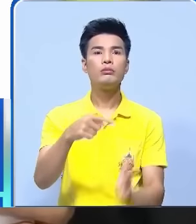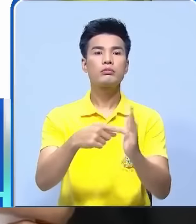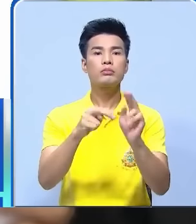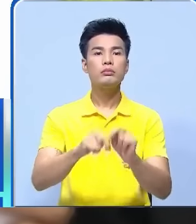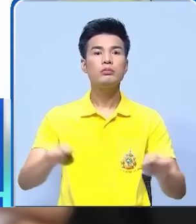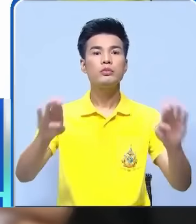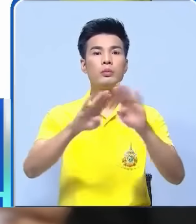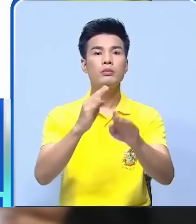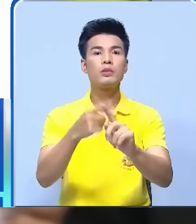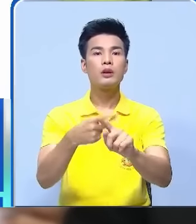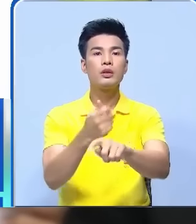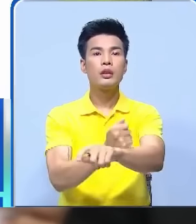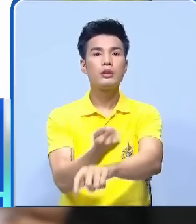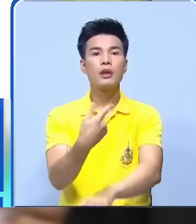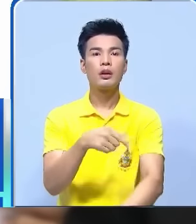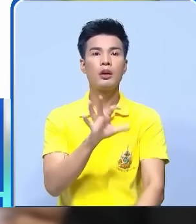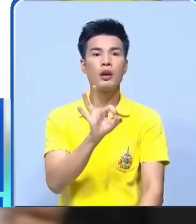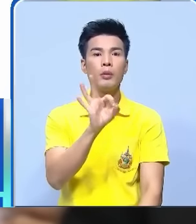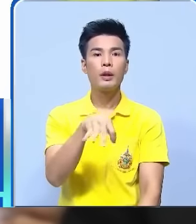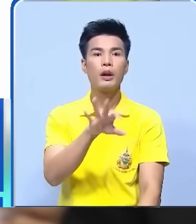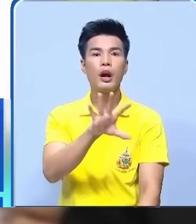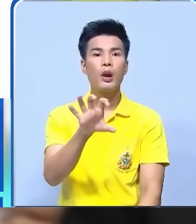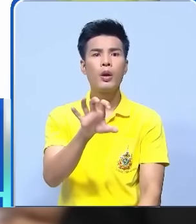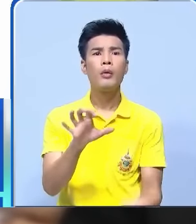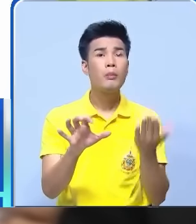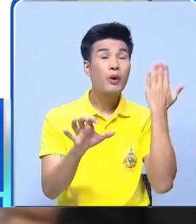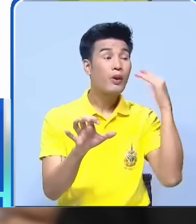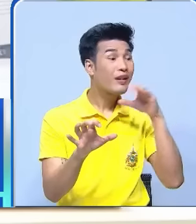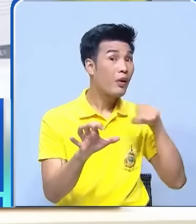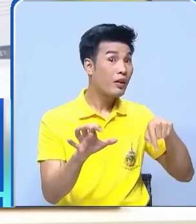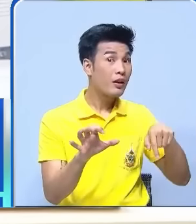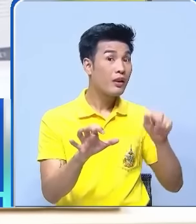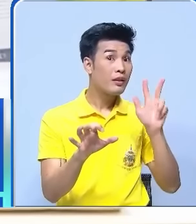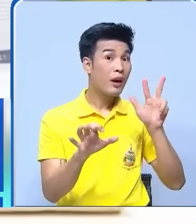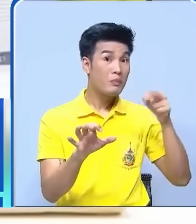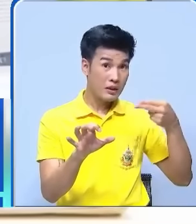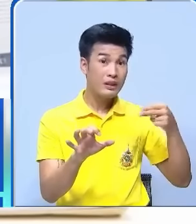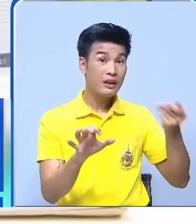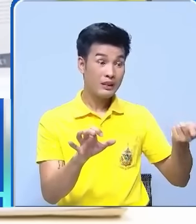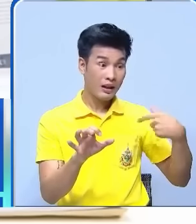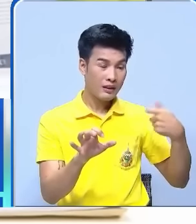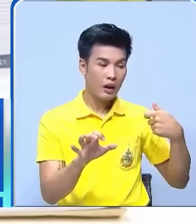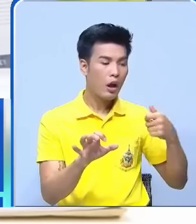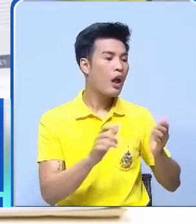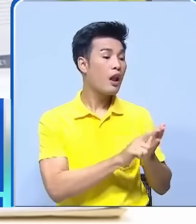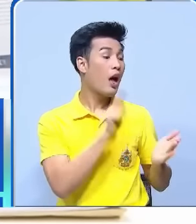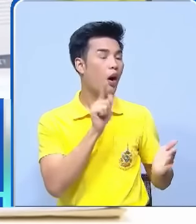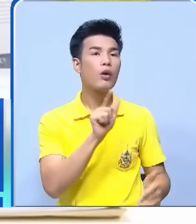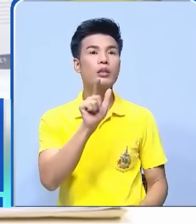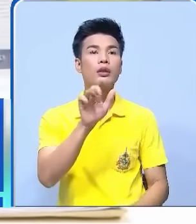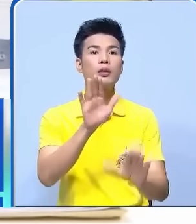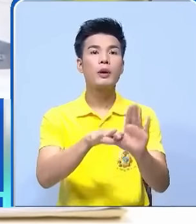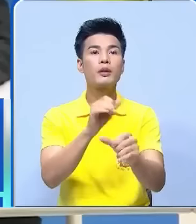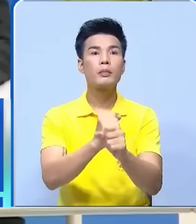มารับเงินเดือน 9,500 บาทจากเดิมเคยได้เงินเดือน 30,000 บาทเนี่ยเขาบอกว่า